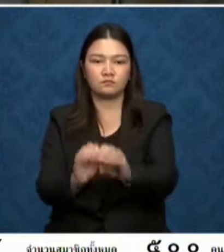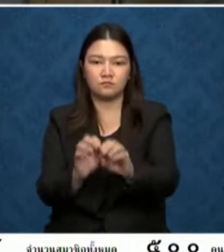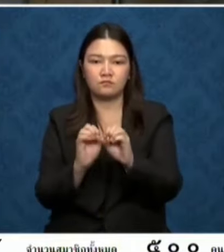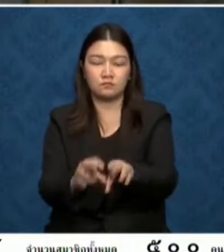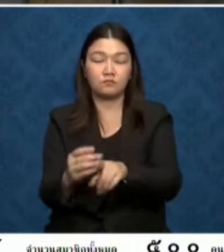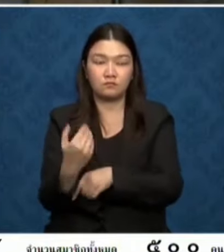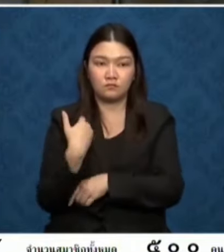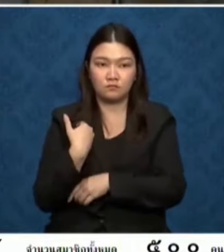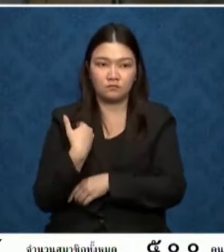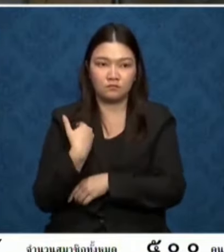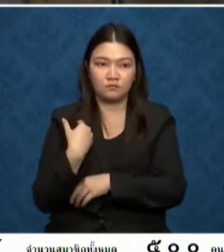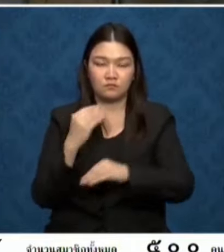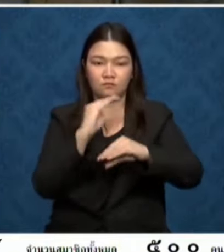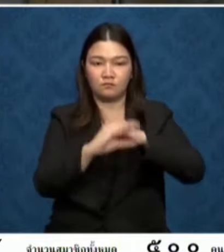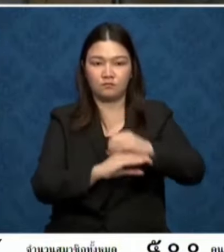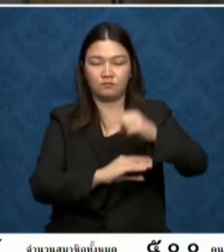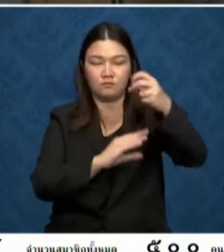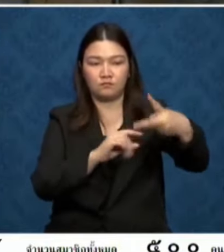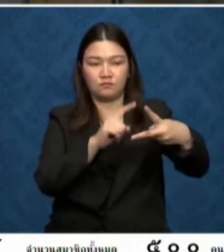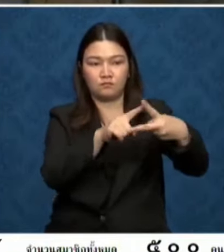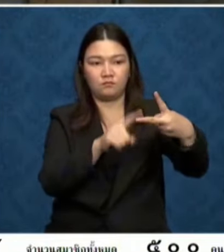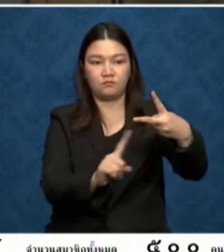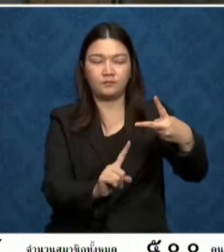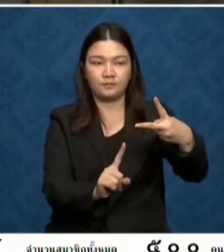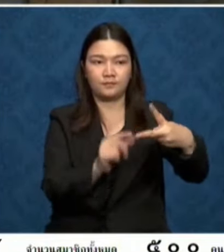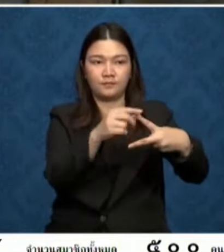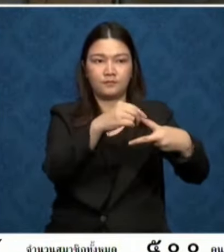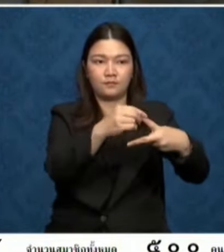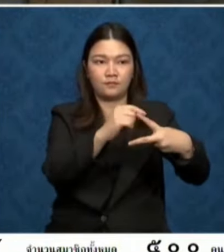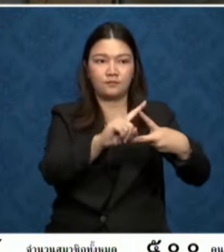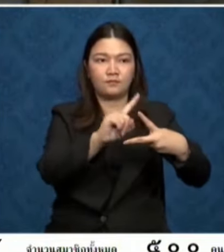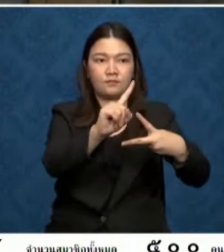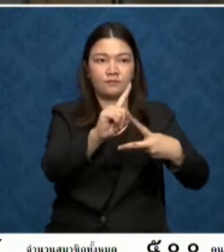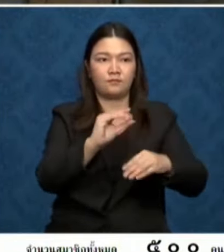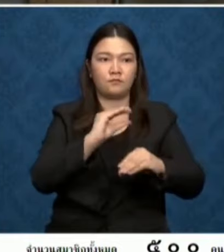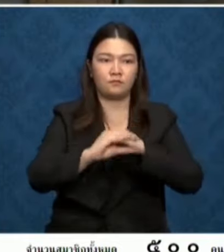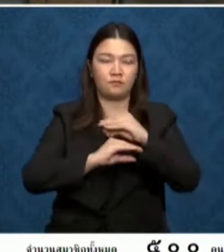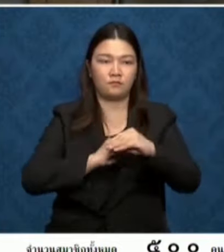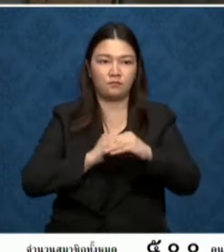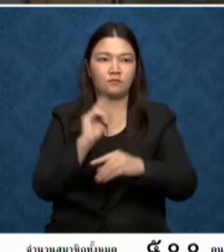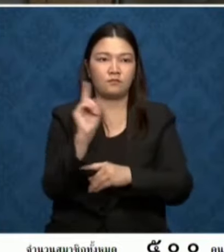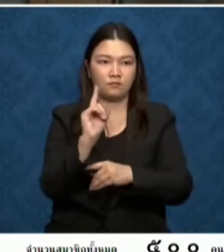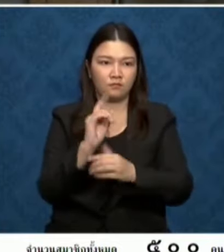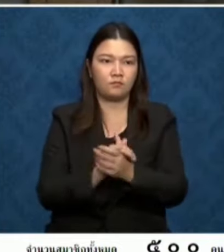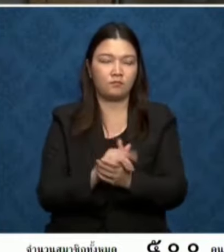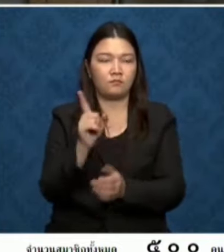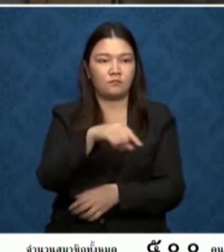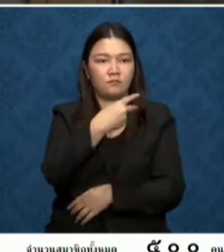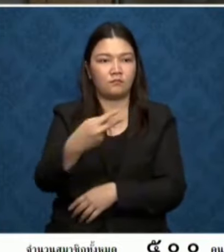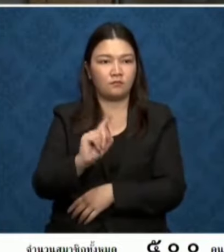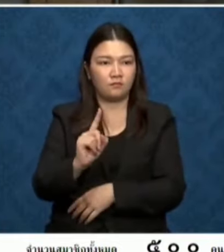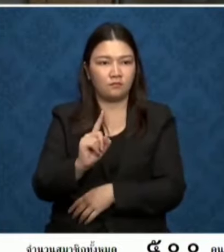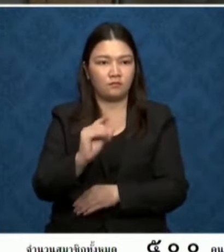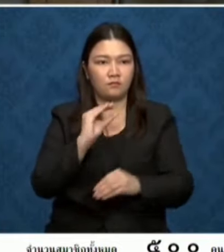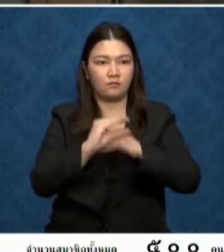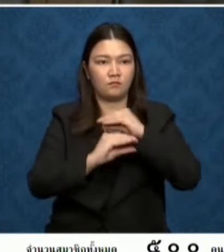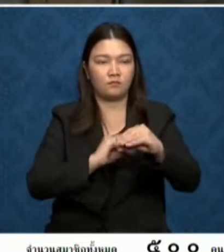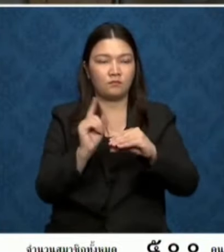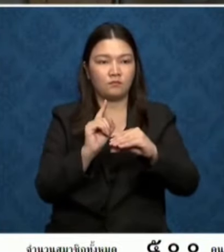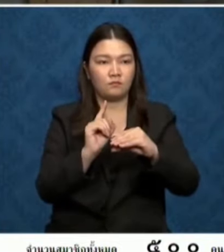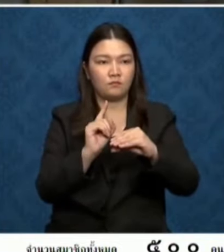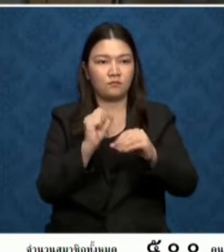ซึ่งทั้ง2โครงการนี้นะครับโครงการแรกชื่อว่า Executive Class นะครับหรือโครงการที่เอา